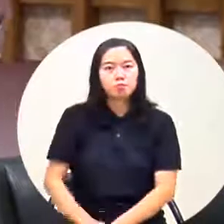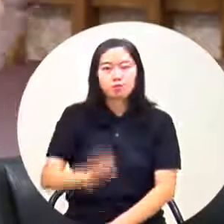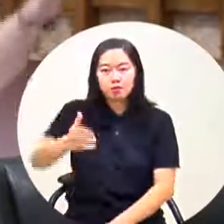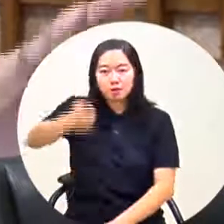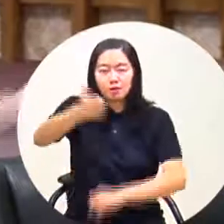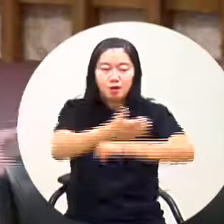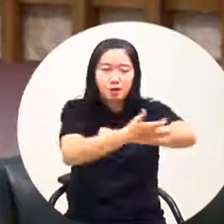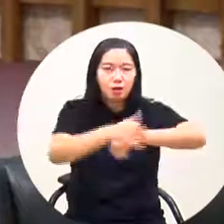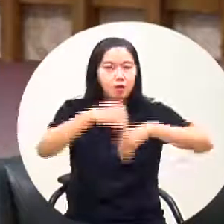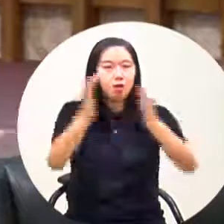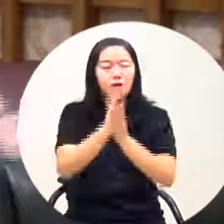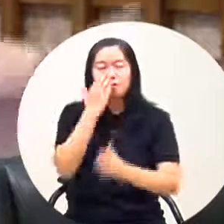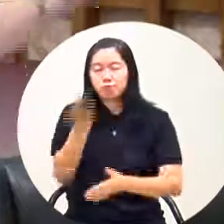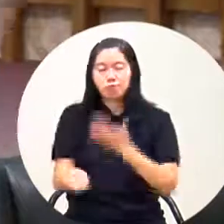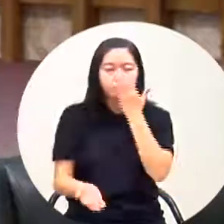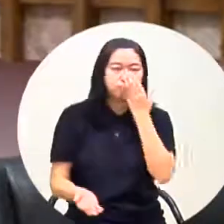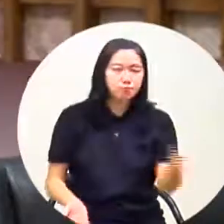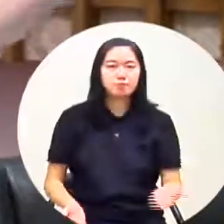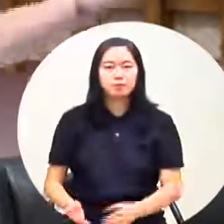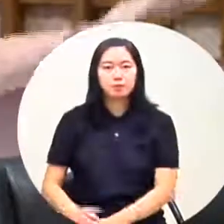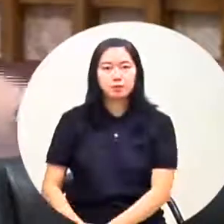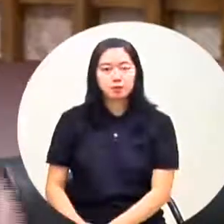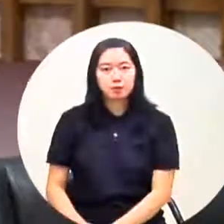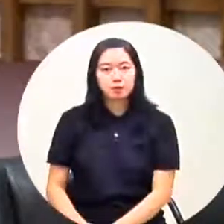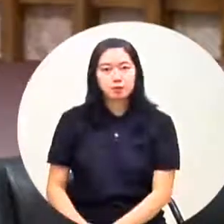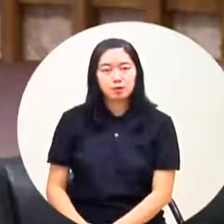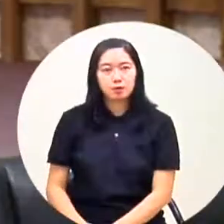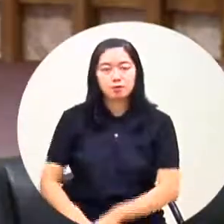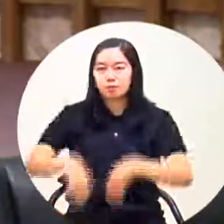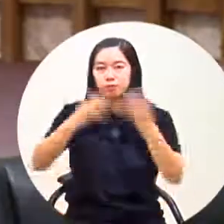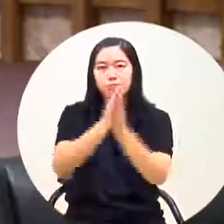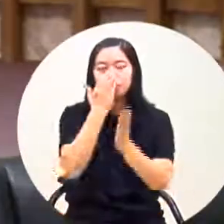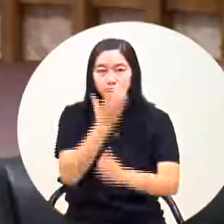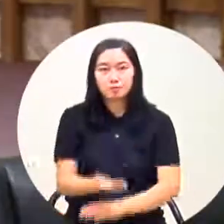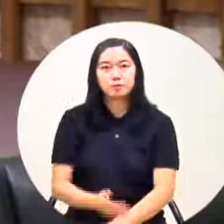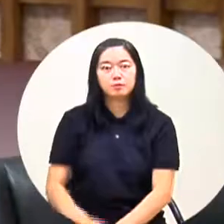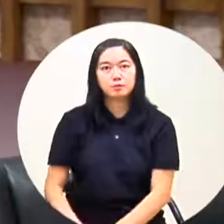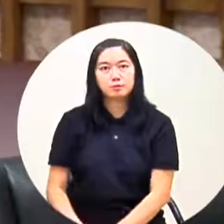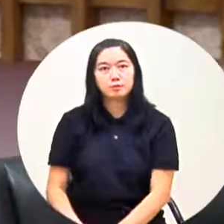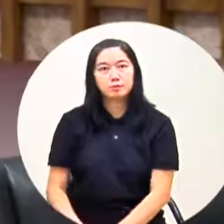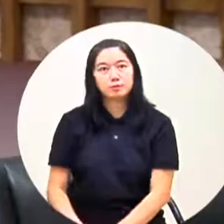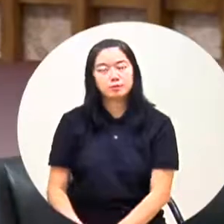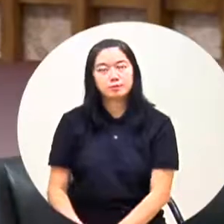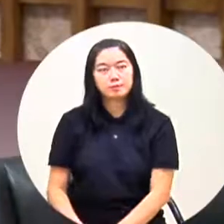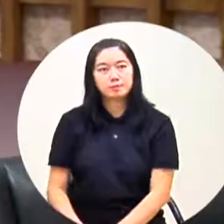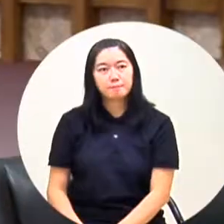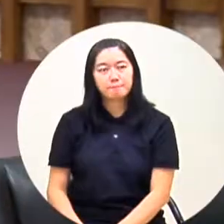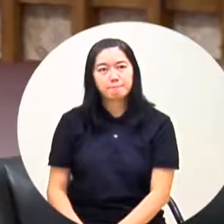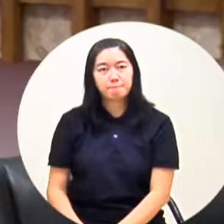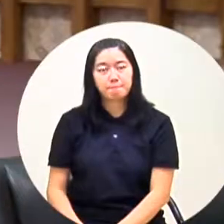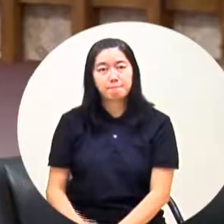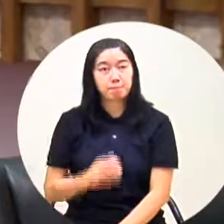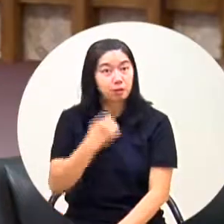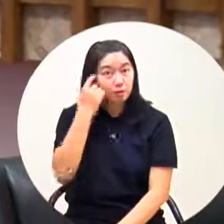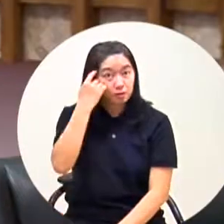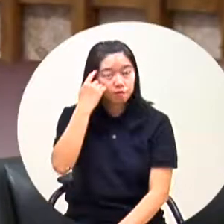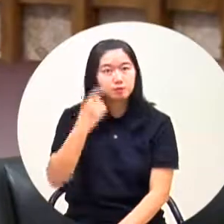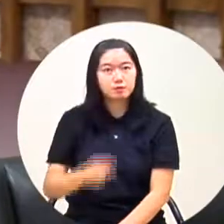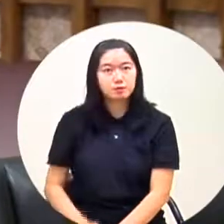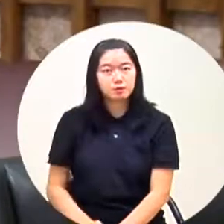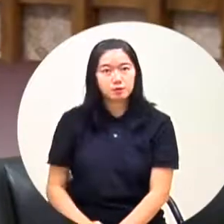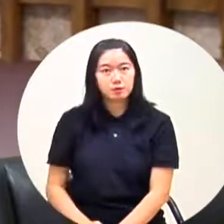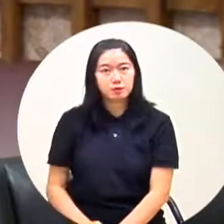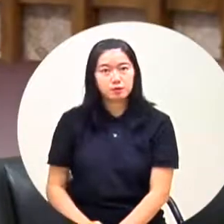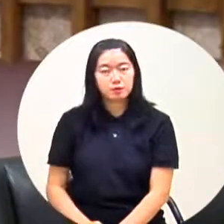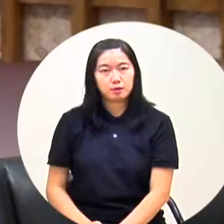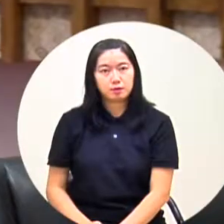输，全民消费者也输，会使讲规个拢输了去啊啦，吼，啊，所以我是感觉讲应该吼，你身